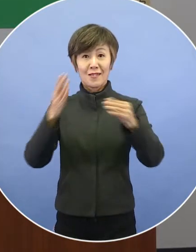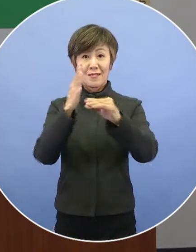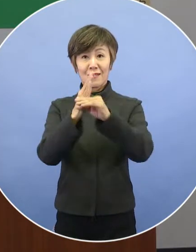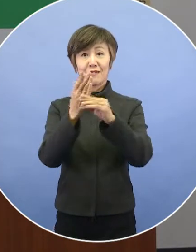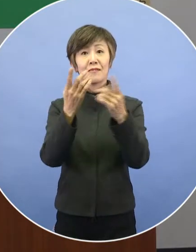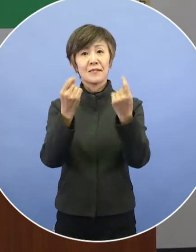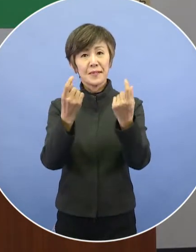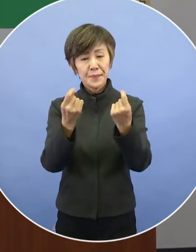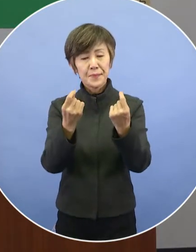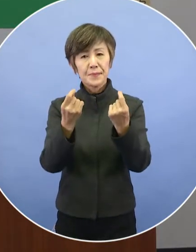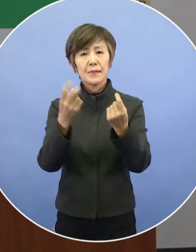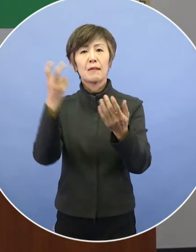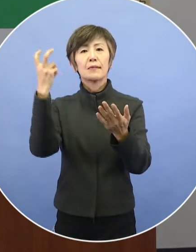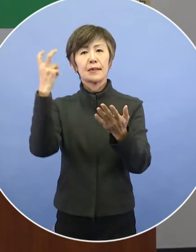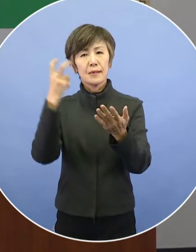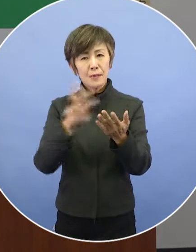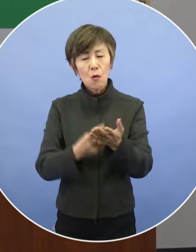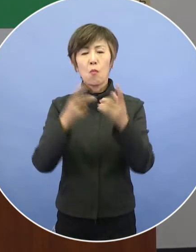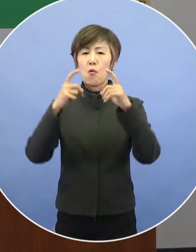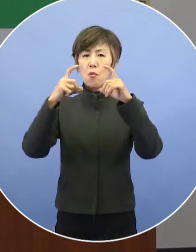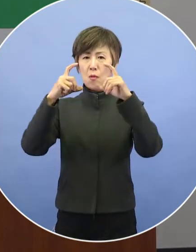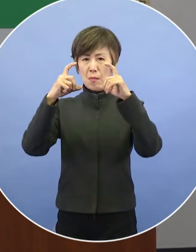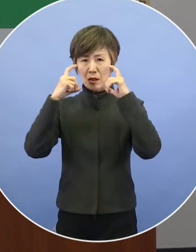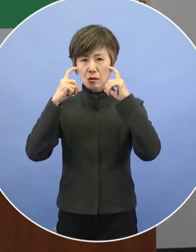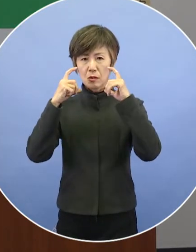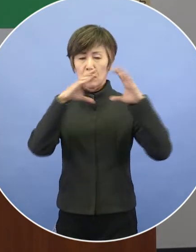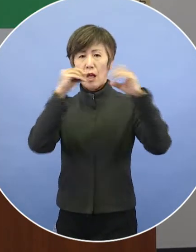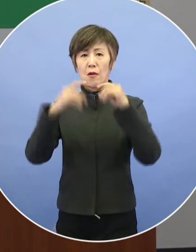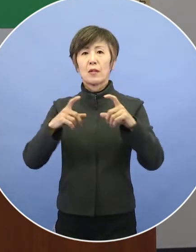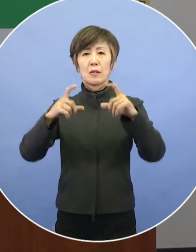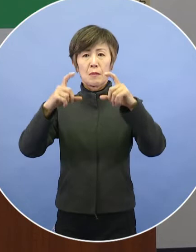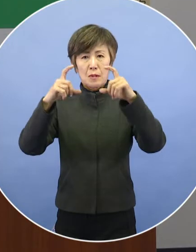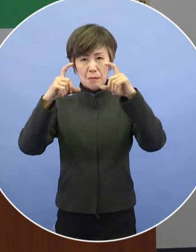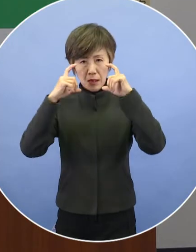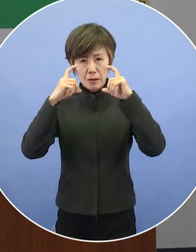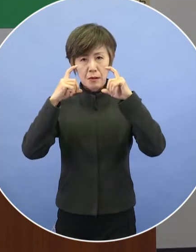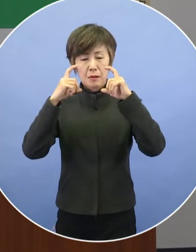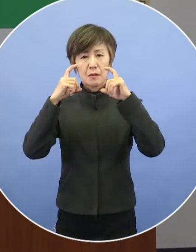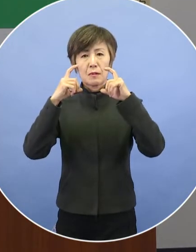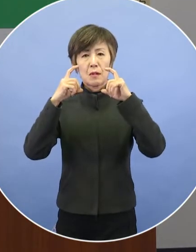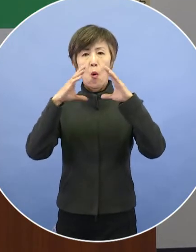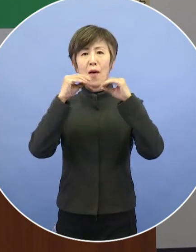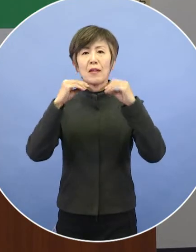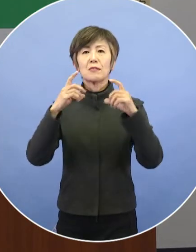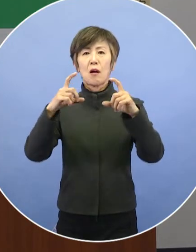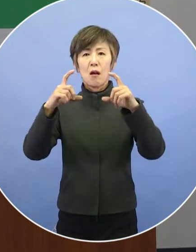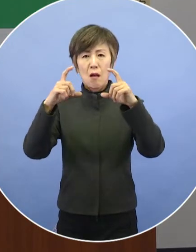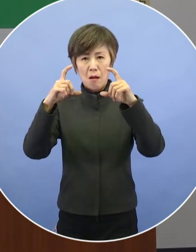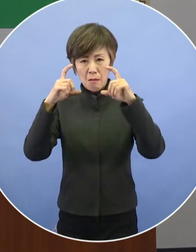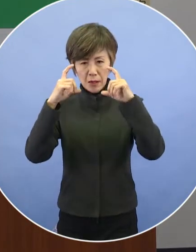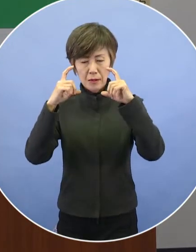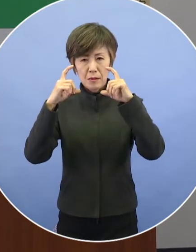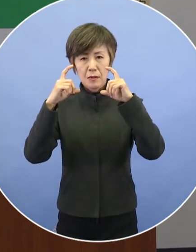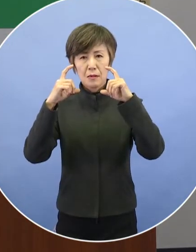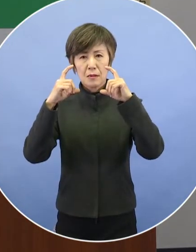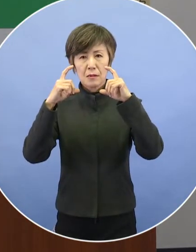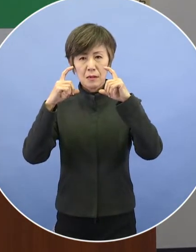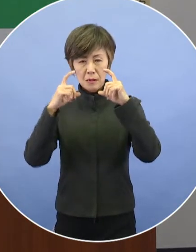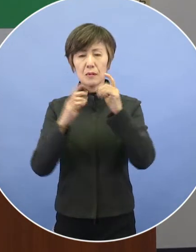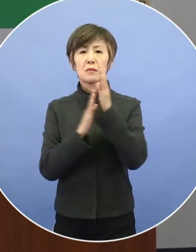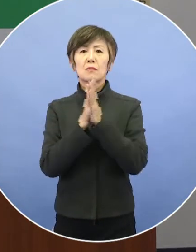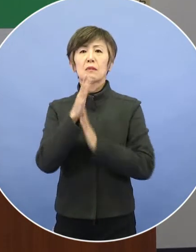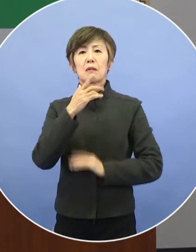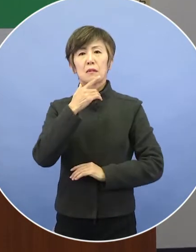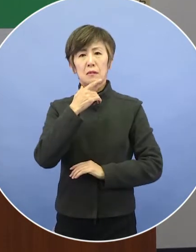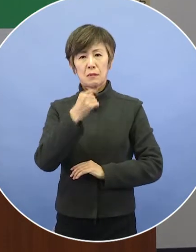こういう時はですねぜひともマスクを貝柱にはマスクの着用お話はまずこういうことをよくお考え